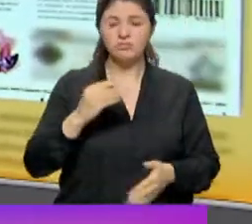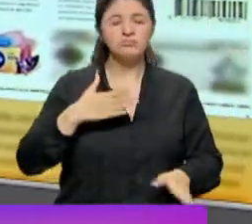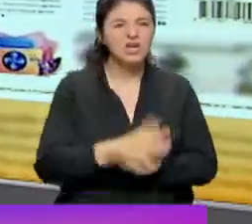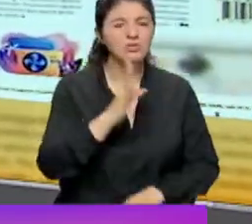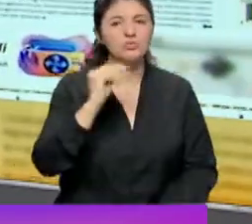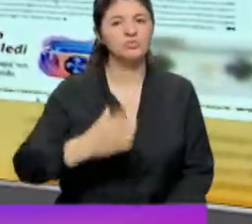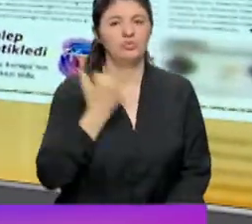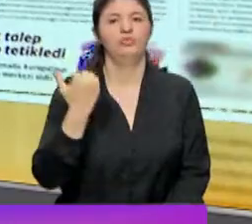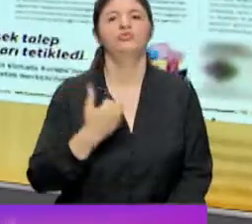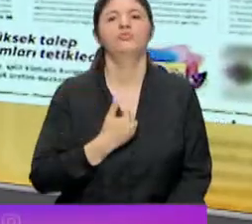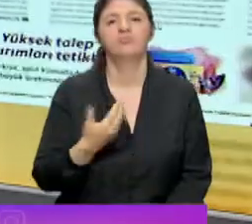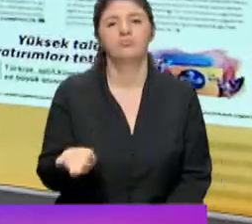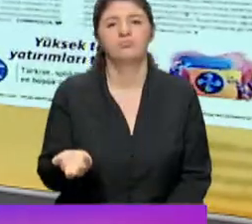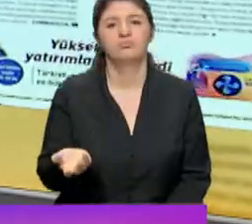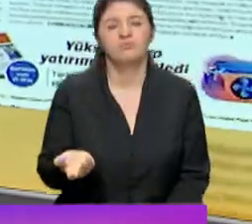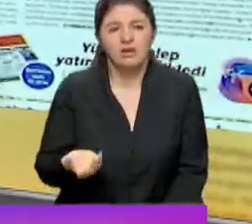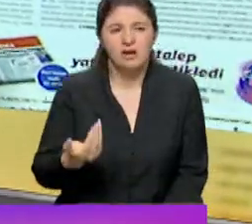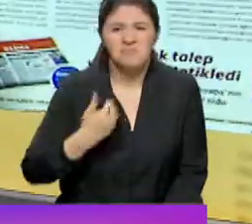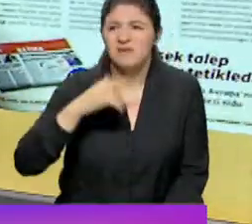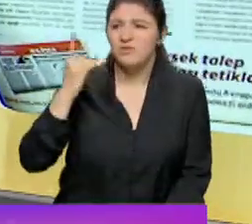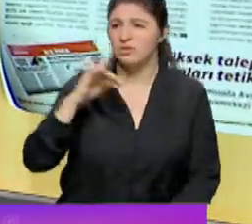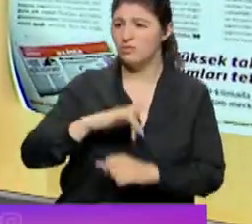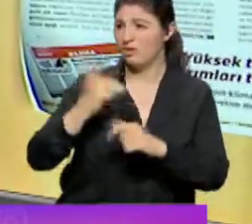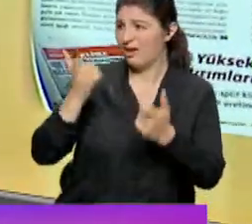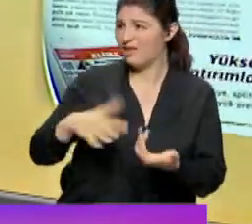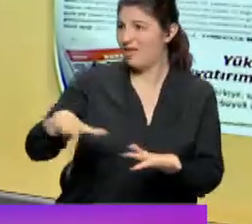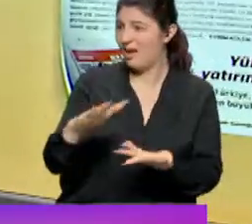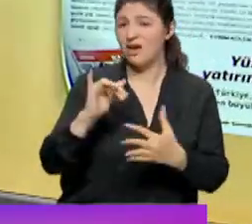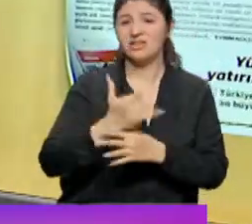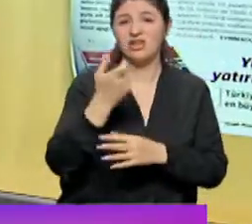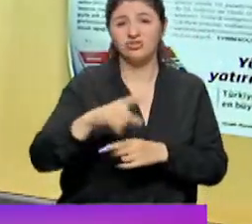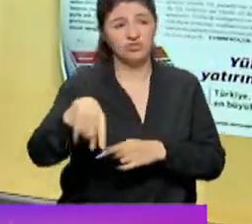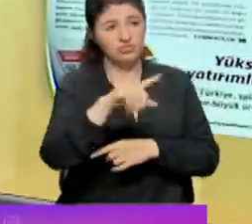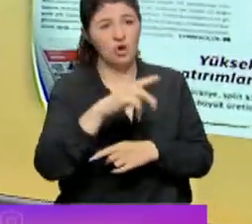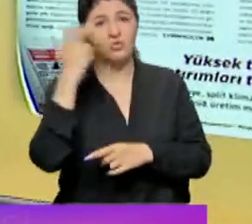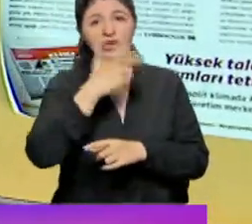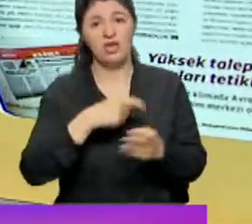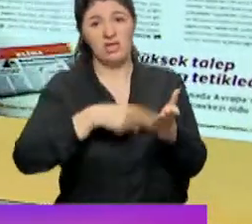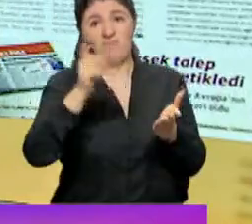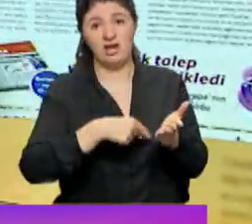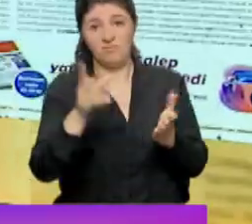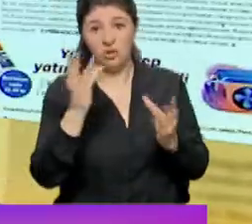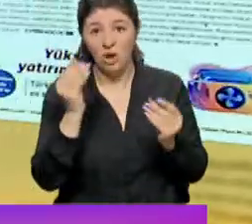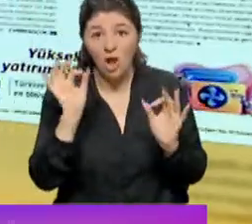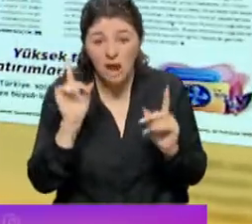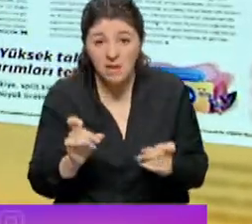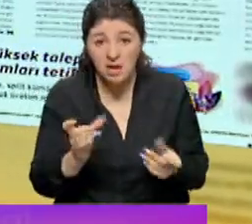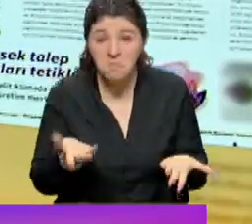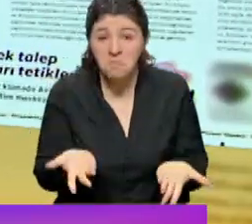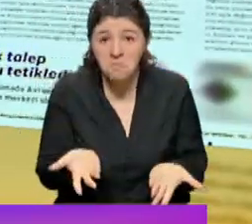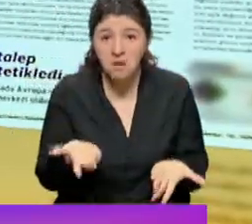bulsam gerçekten çok üzüldüm O benim yönettiğim ülkede sanatçıların konserleri iptal edilecek öyle